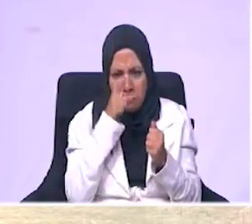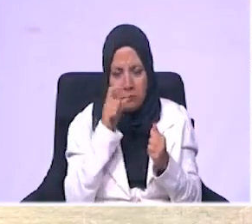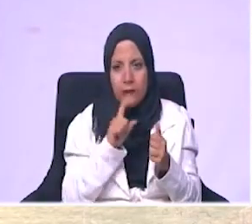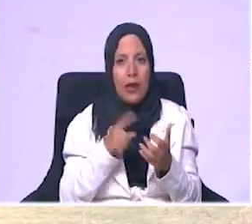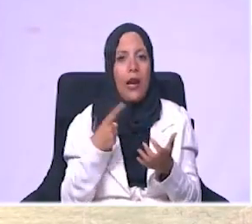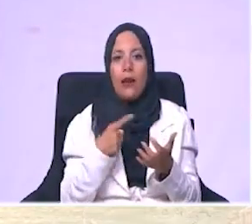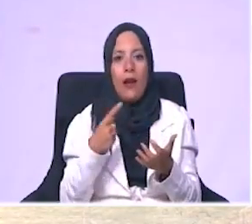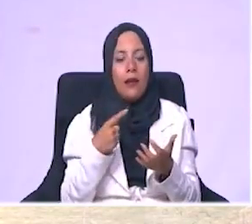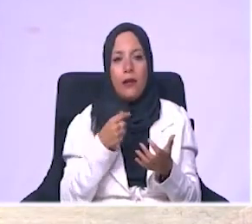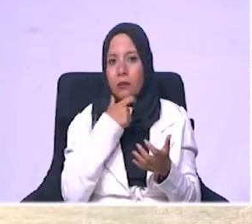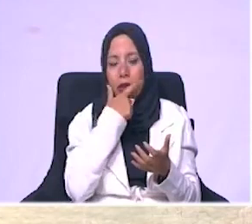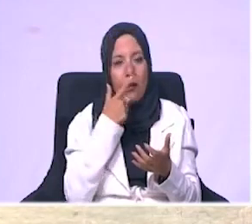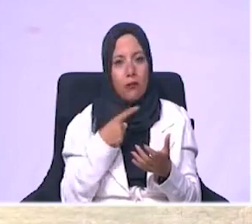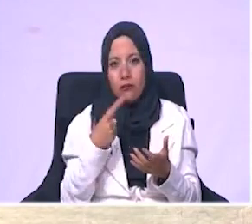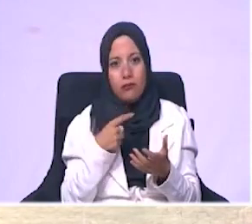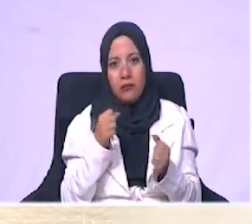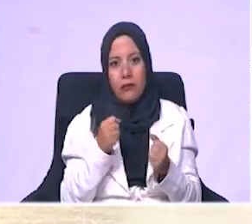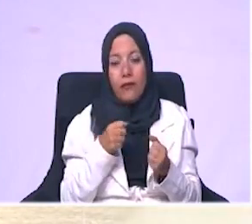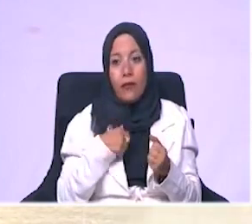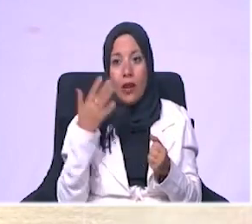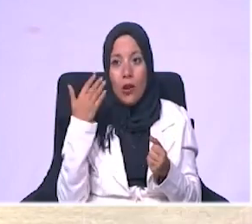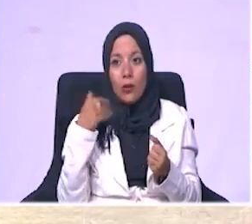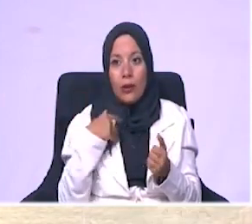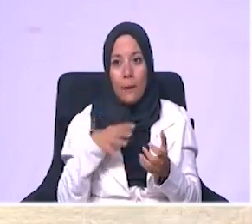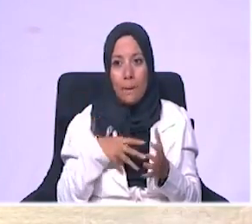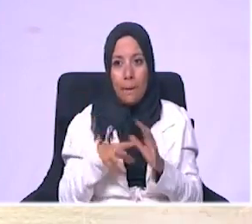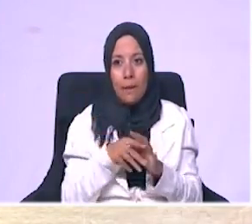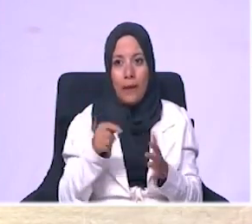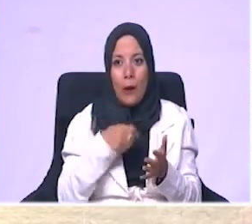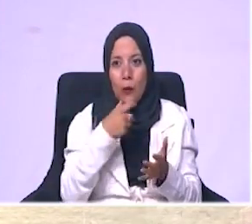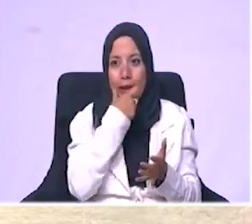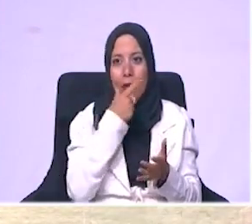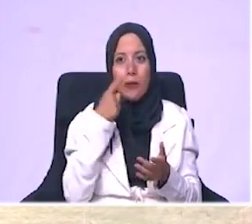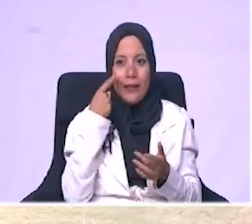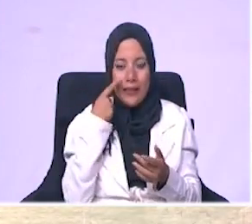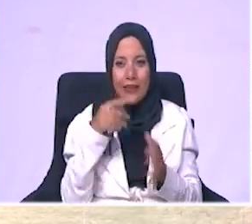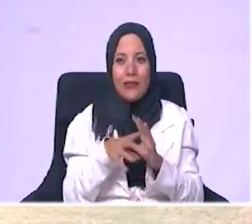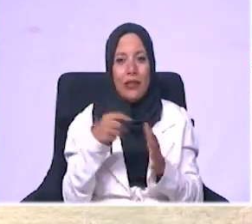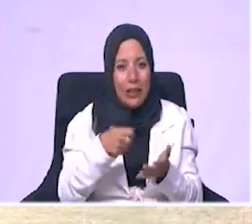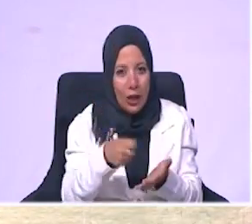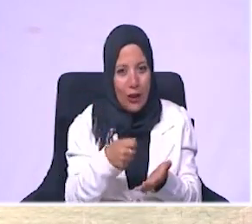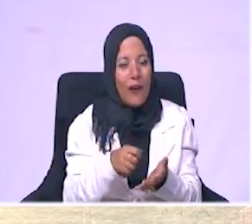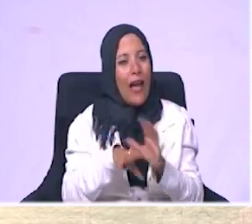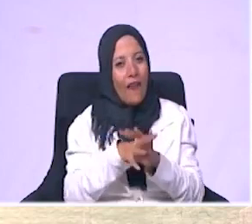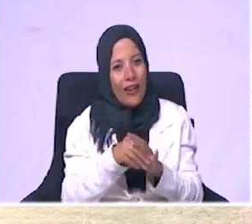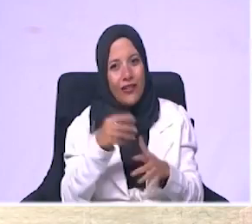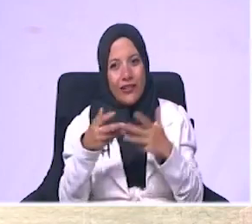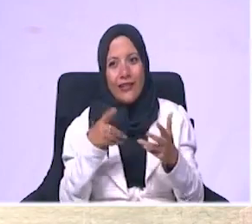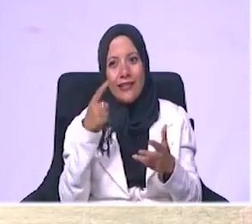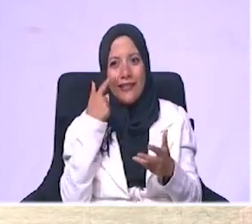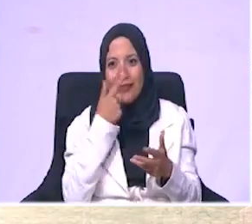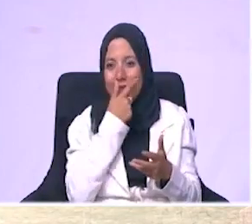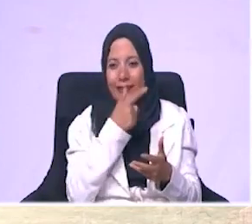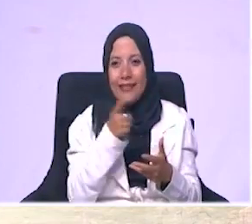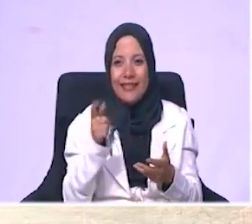كانت بتضحك خالص اما كنت حتى بتردد في الكتاب او كده كانت بتقعد تضحك وتهزر وتقول لي اكتبي والكلام دوت يعني كان موضوع